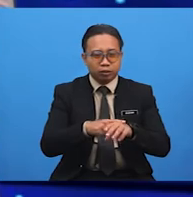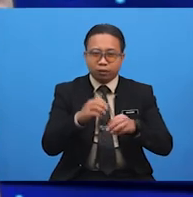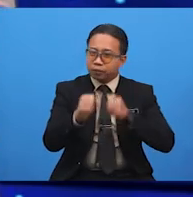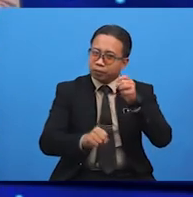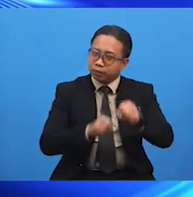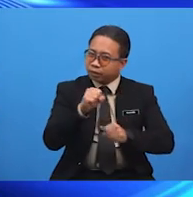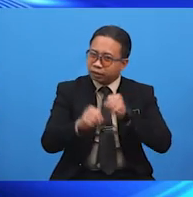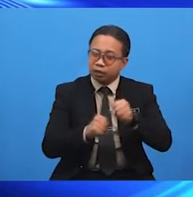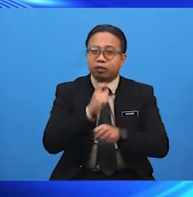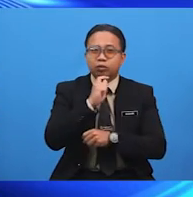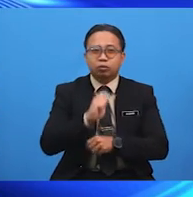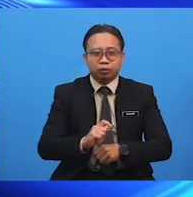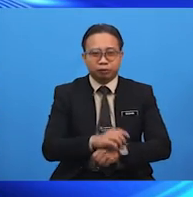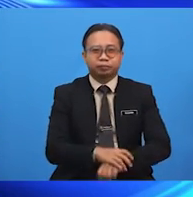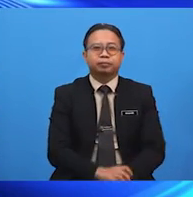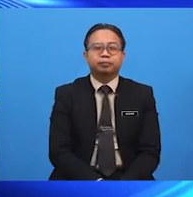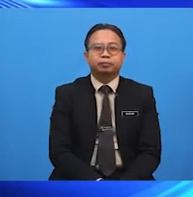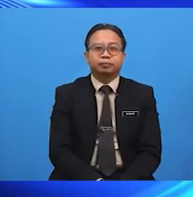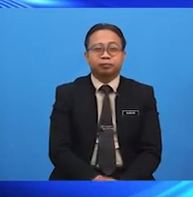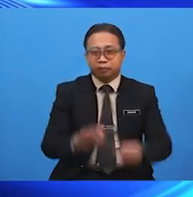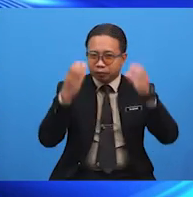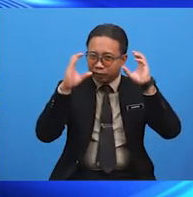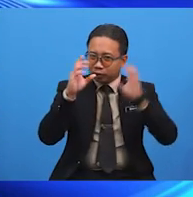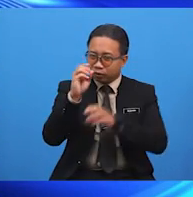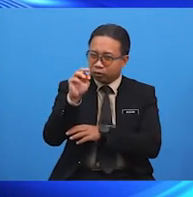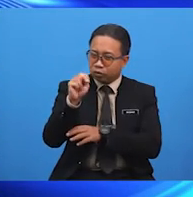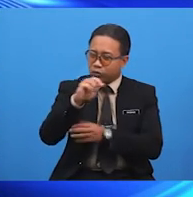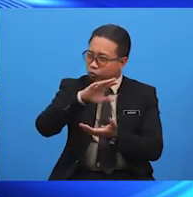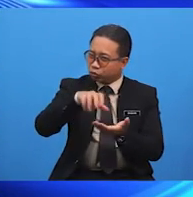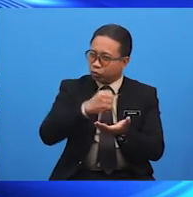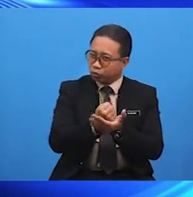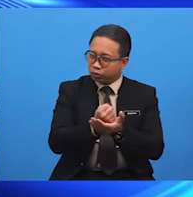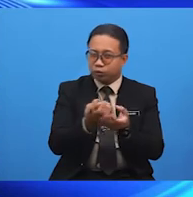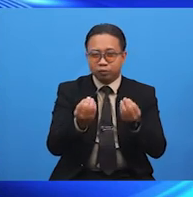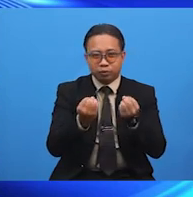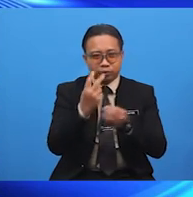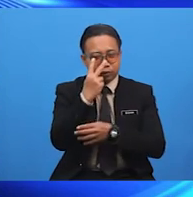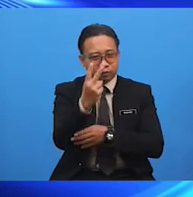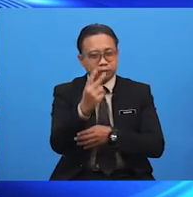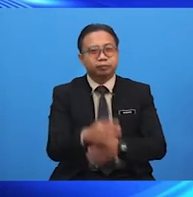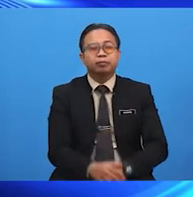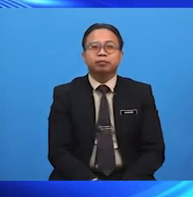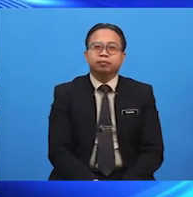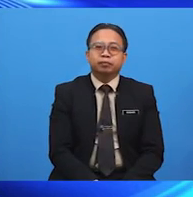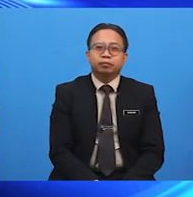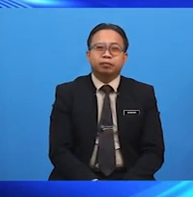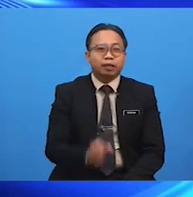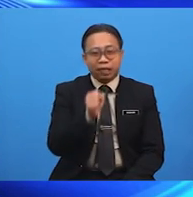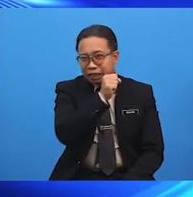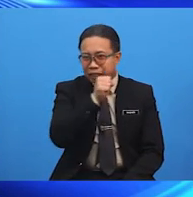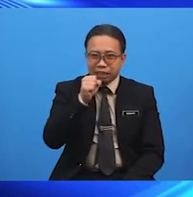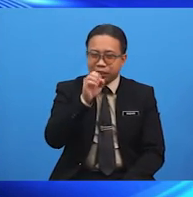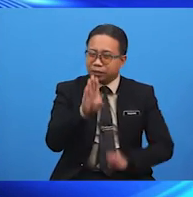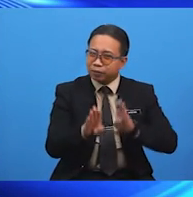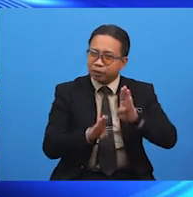tua. Amboi, amboi, amboi, Cikgu Dons. Menyanyi basikal tua pula. Oh, bagi Chan lah kita nyanyi basikal tua.